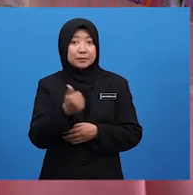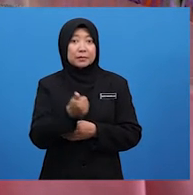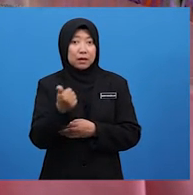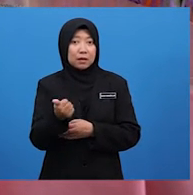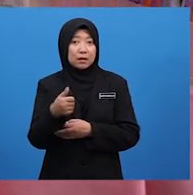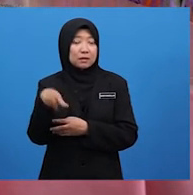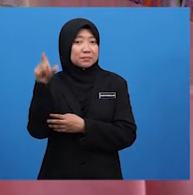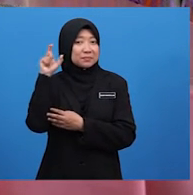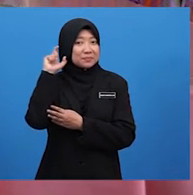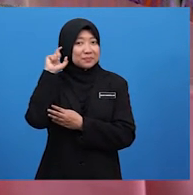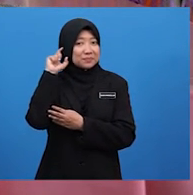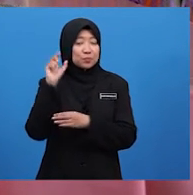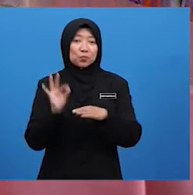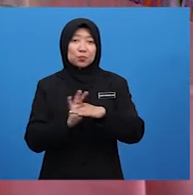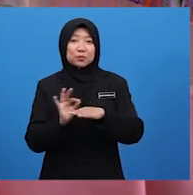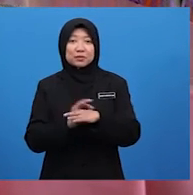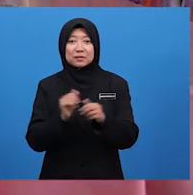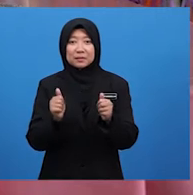pendengaran berfungsi dengan baik.